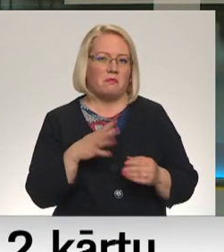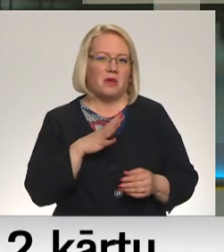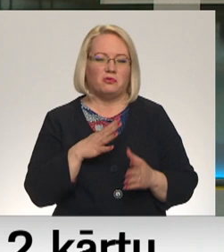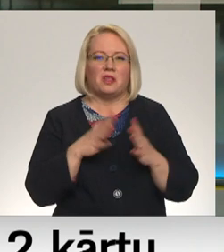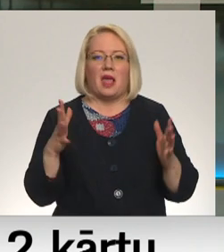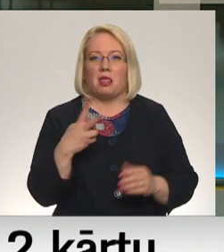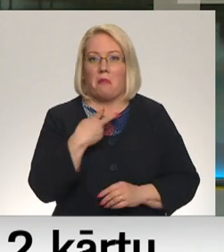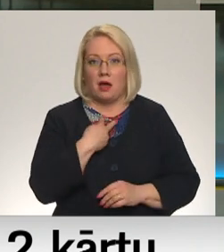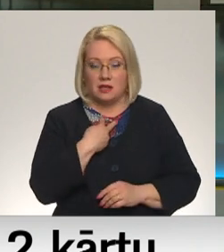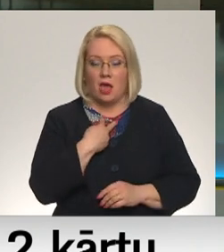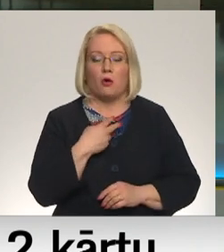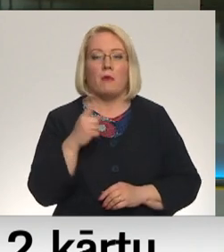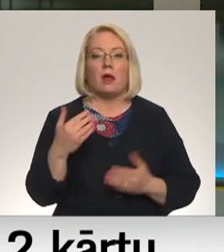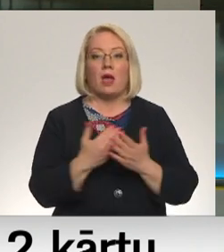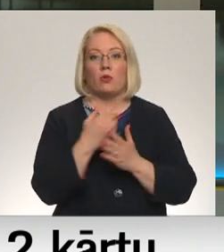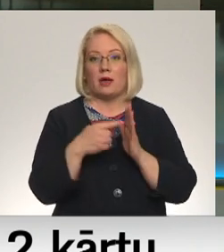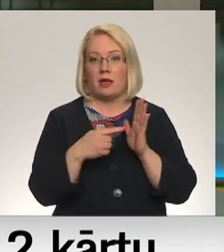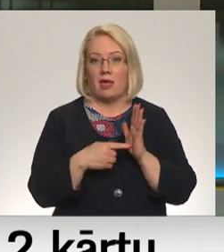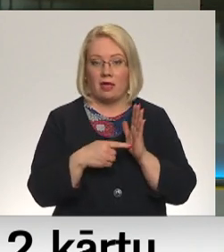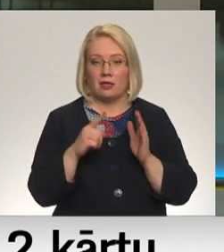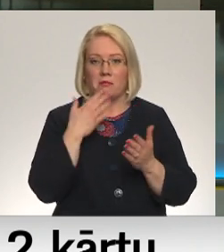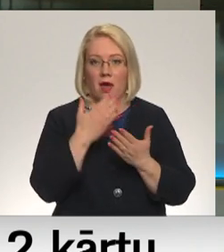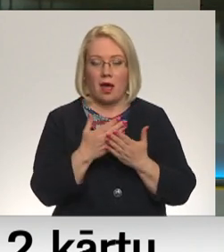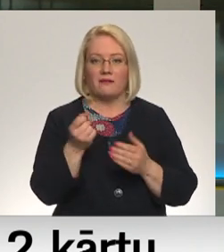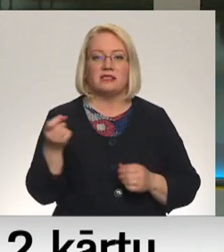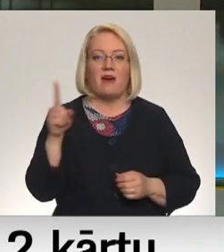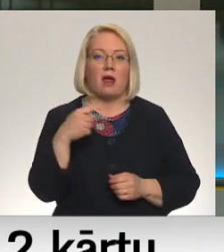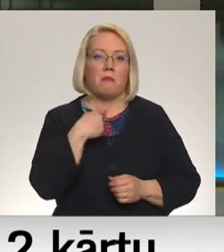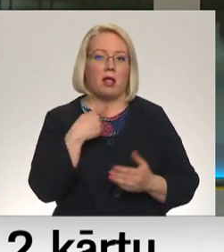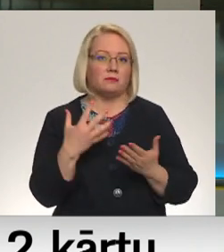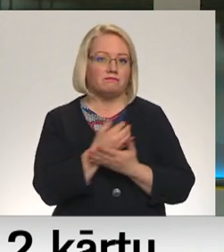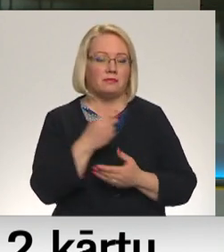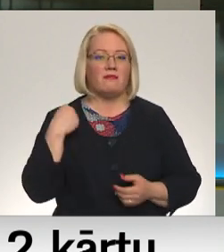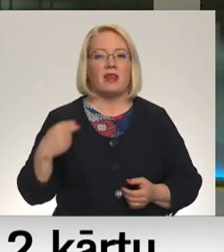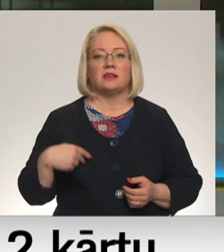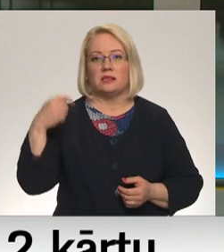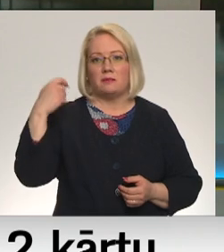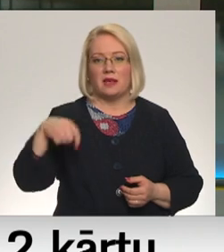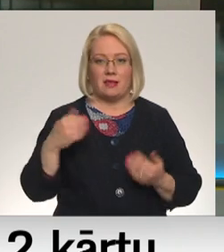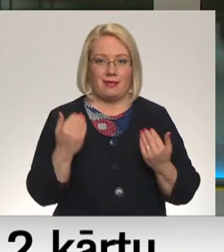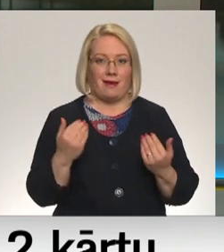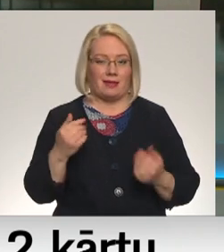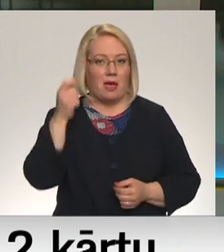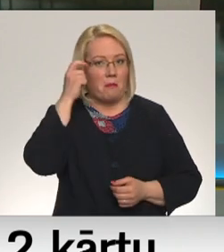pārsteigumus. Saskaņā ar jaunākajiem datiem visvairāk balsu ieguvis pašreizējais Francijas prezidents Emmanuels Macrons